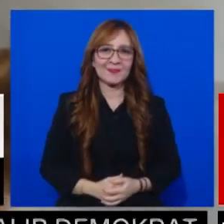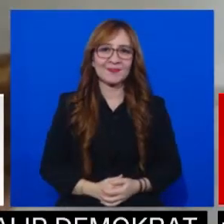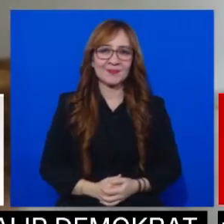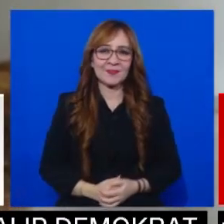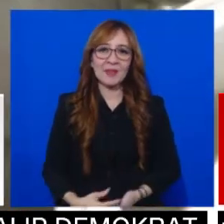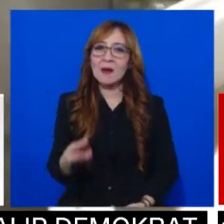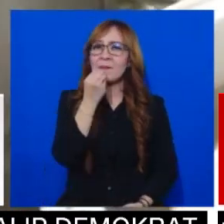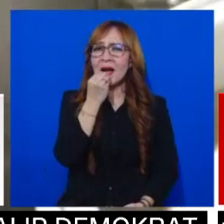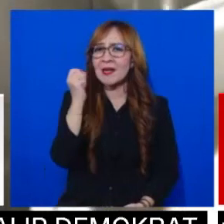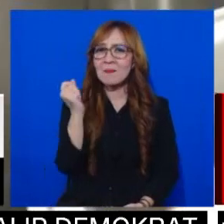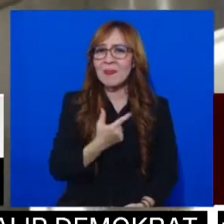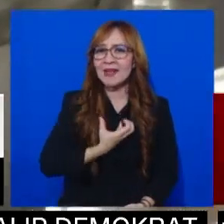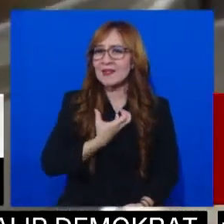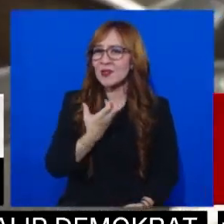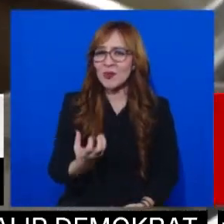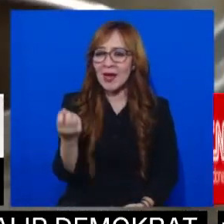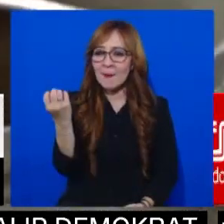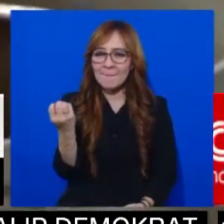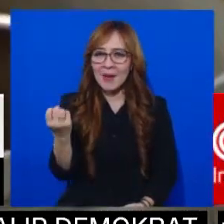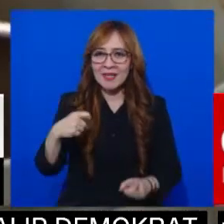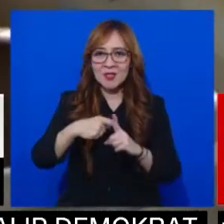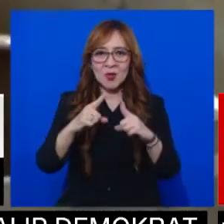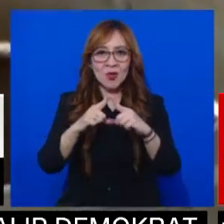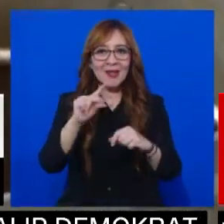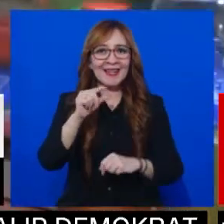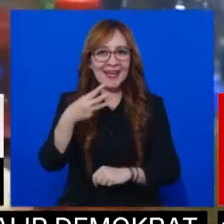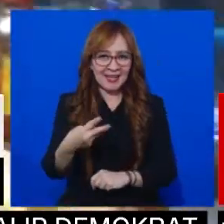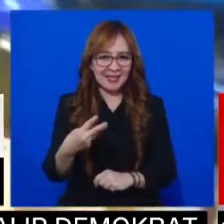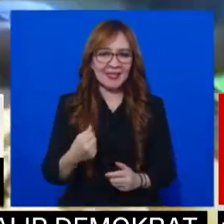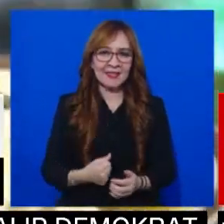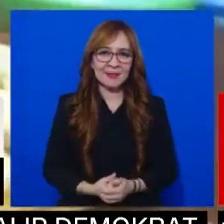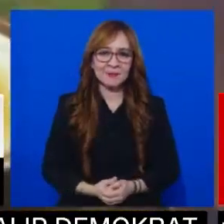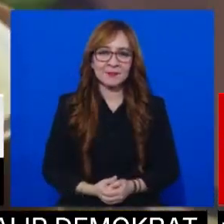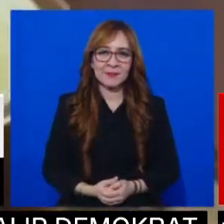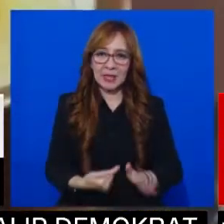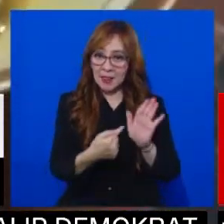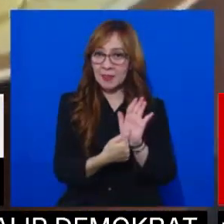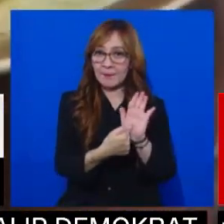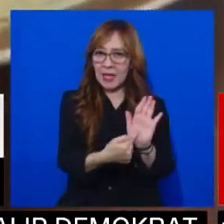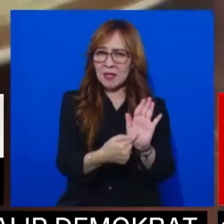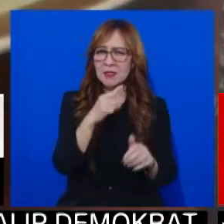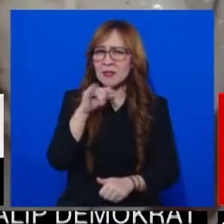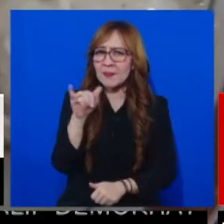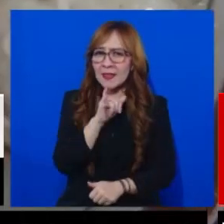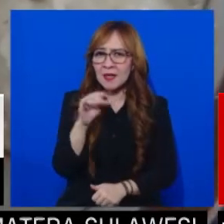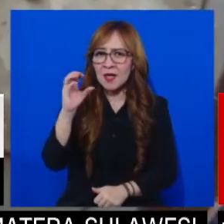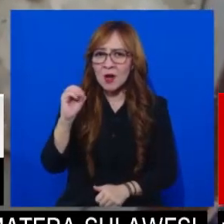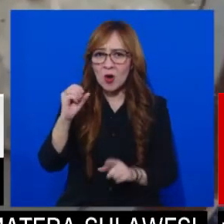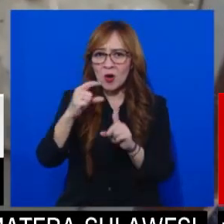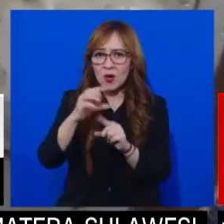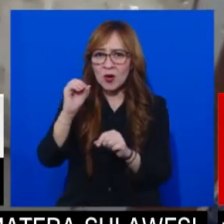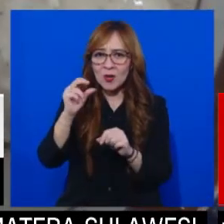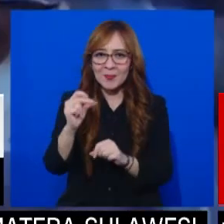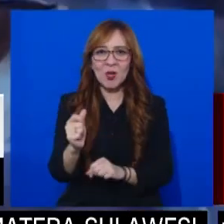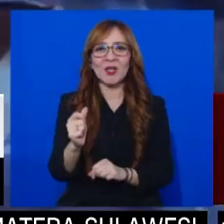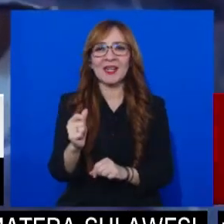Menu yang paling digemari pembeli adalah bakso kare dan tipat bakso kare. Secara tampilan bakso ini mirip dengan opor ayam dengan kuah